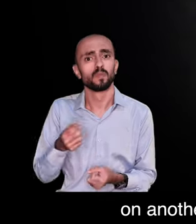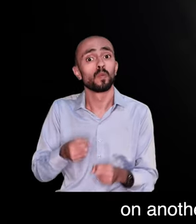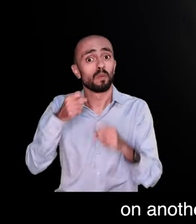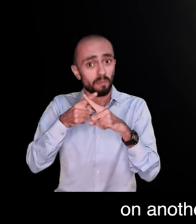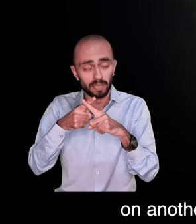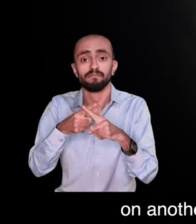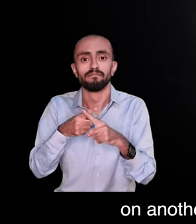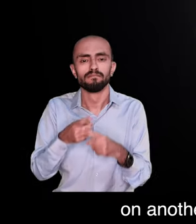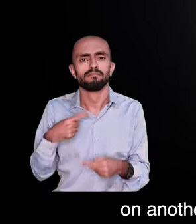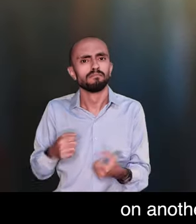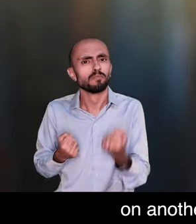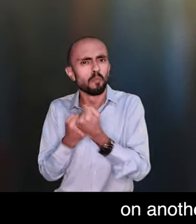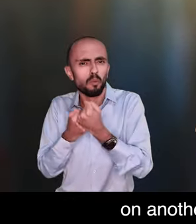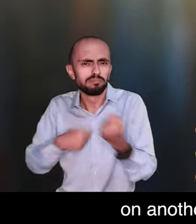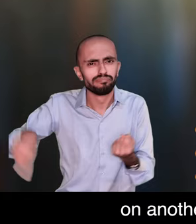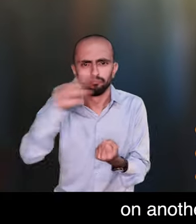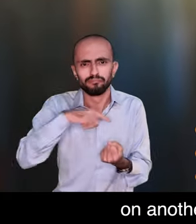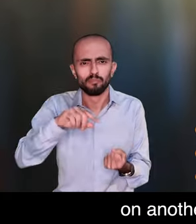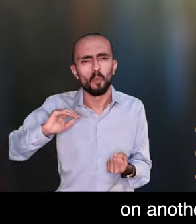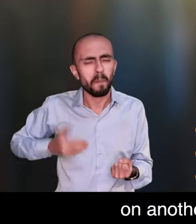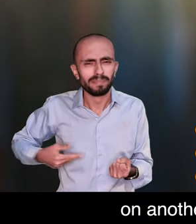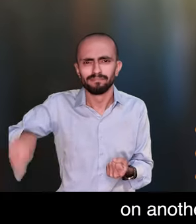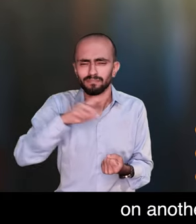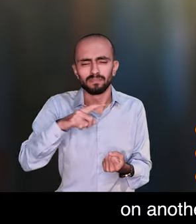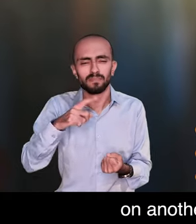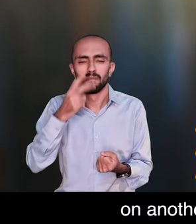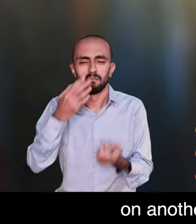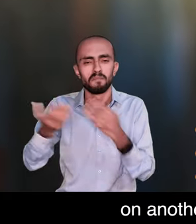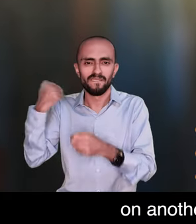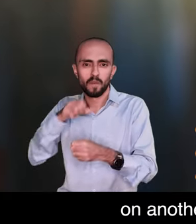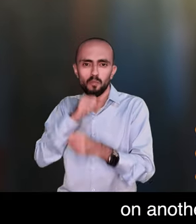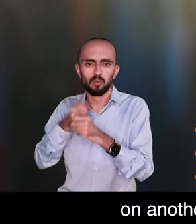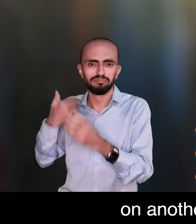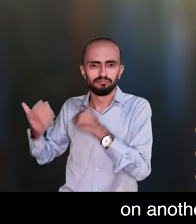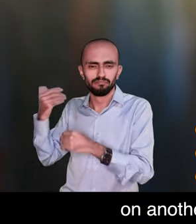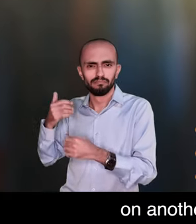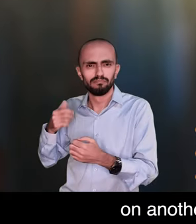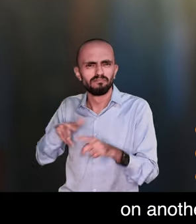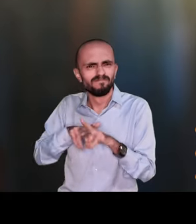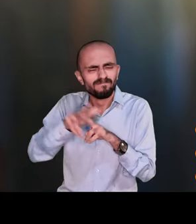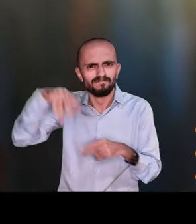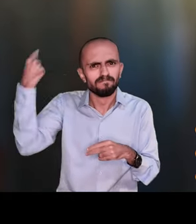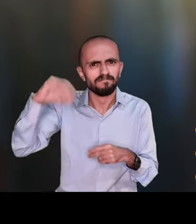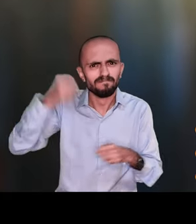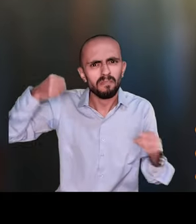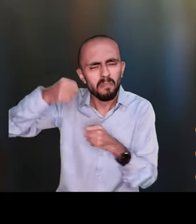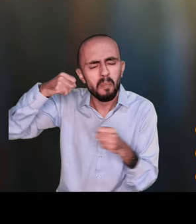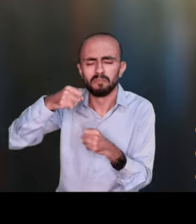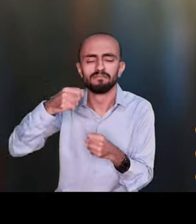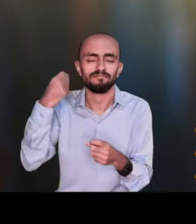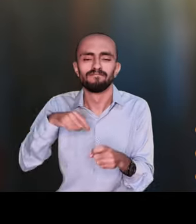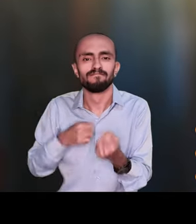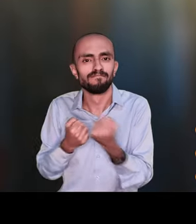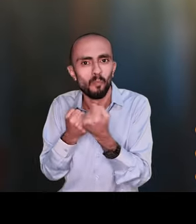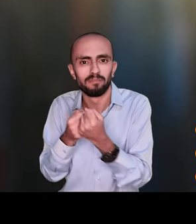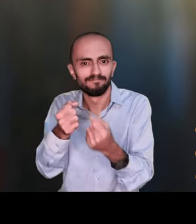وعلى مستوى آخر نقدم الدعم للنساء الناجيات من العنف المبني على النوع الاجتماعي، كما نقوم بالشراكة مع